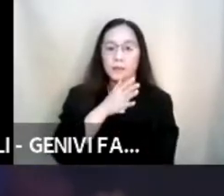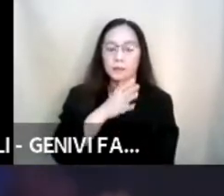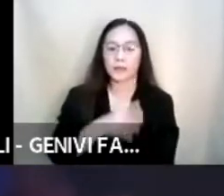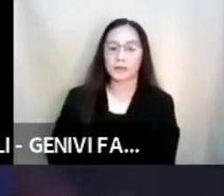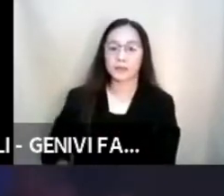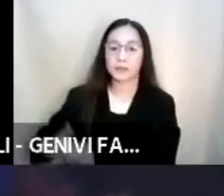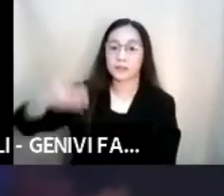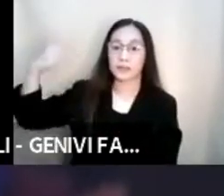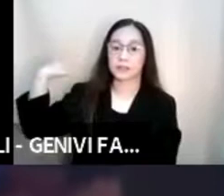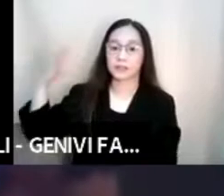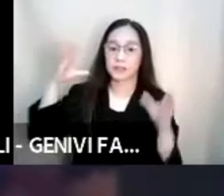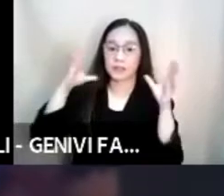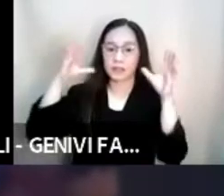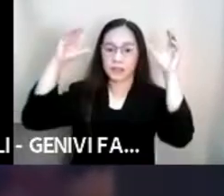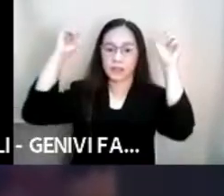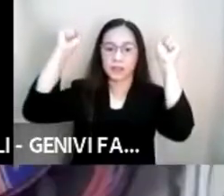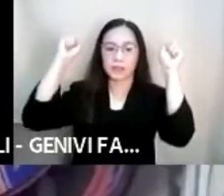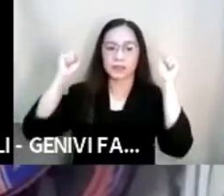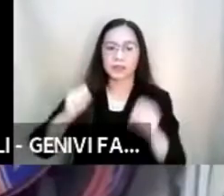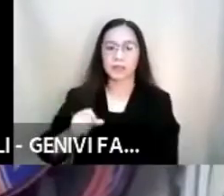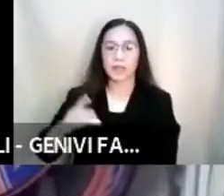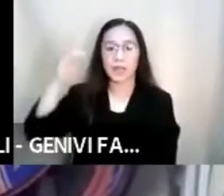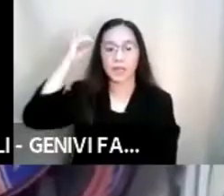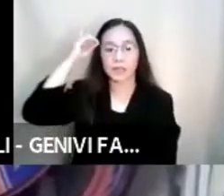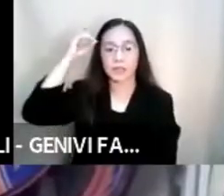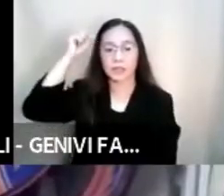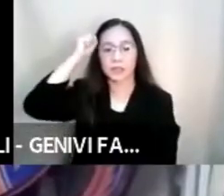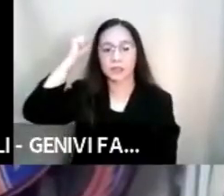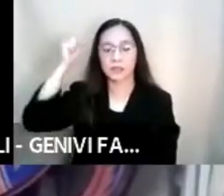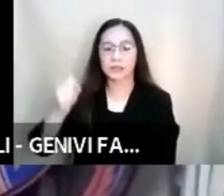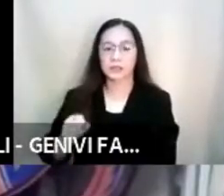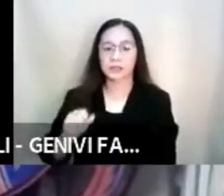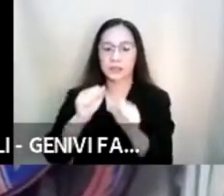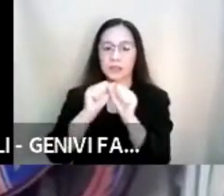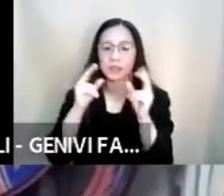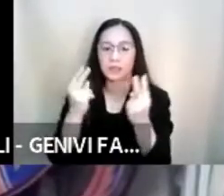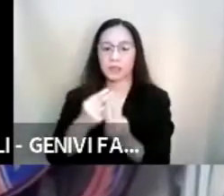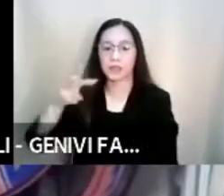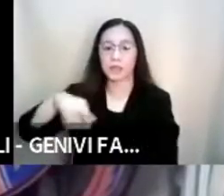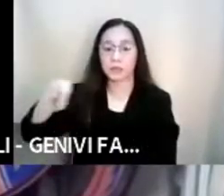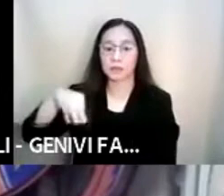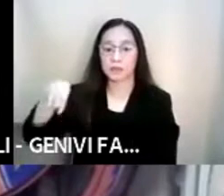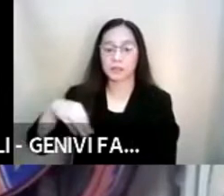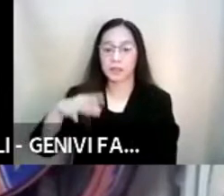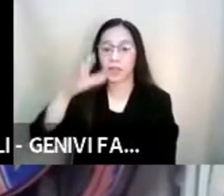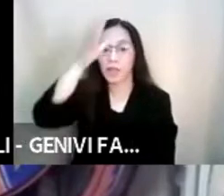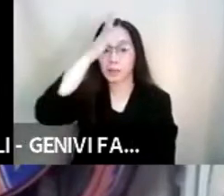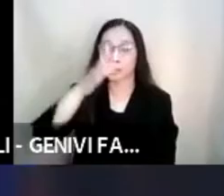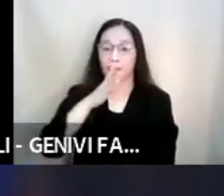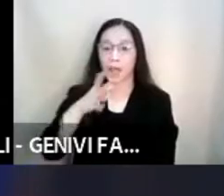Ating president po ako ng Down Syndrome Association. Samahan po sa Mandaluyong ng mga magulang na may mga anak na